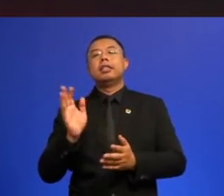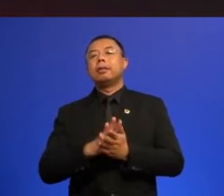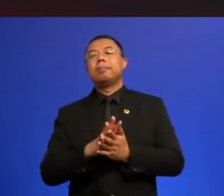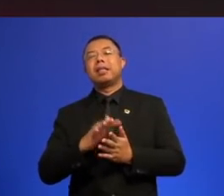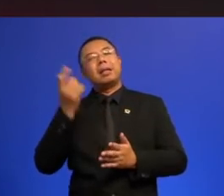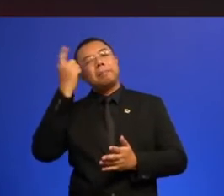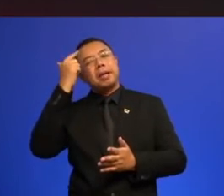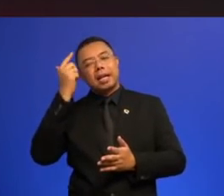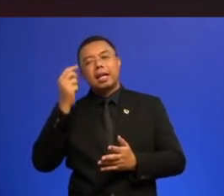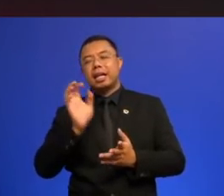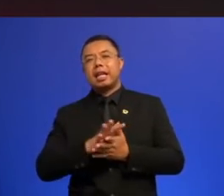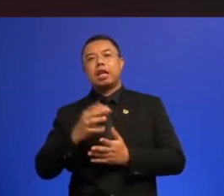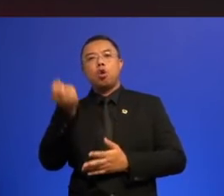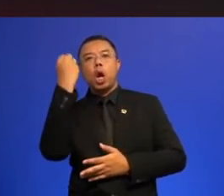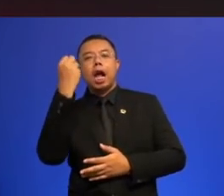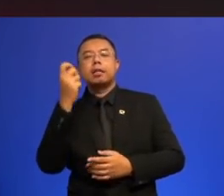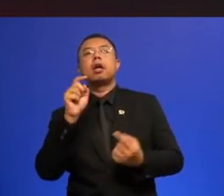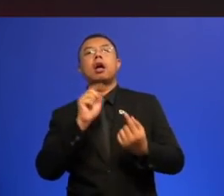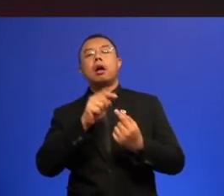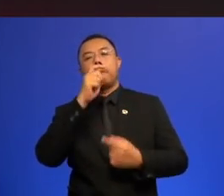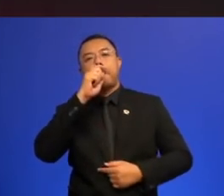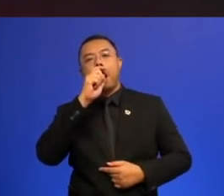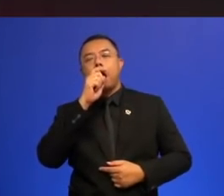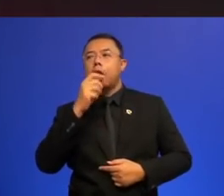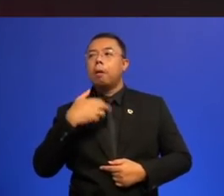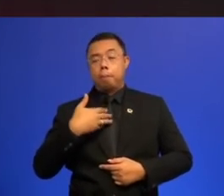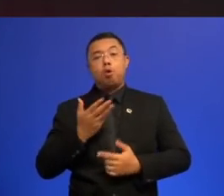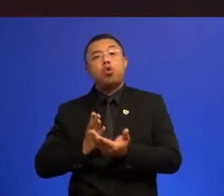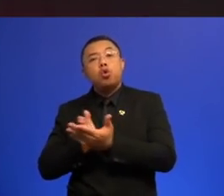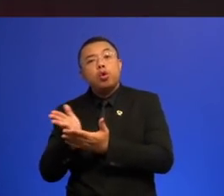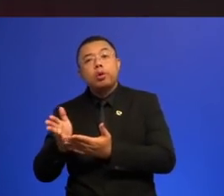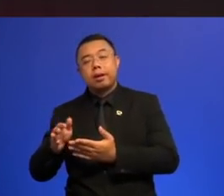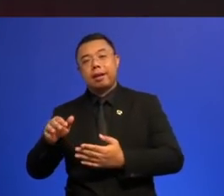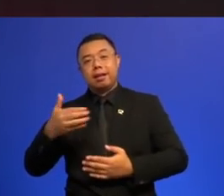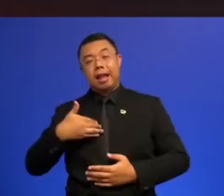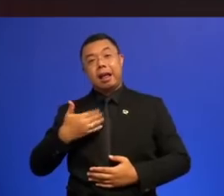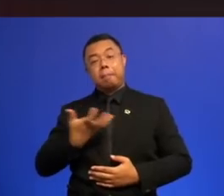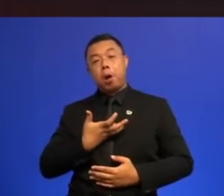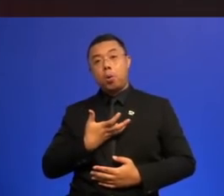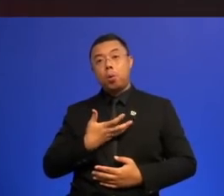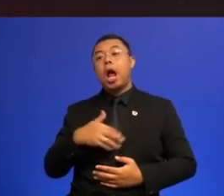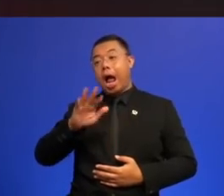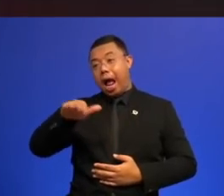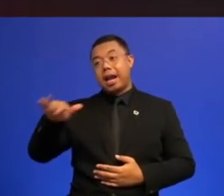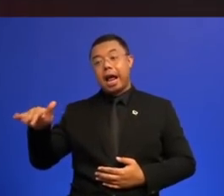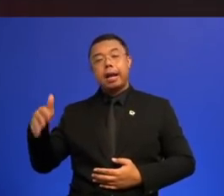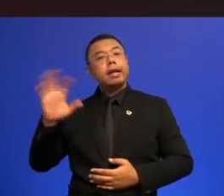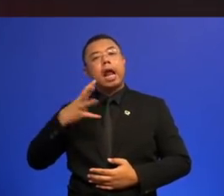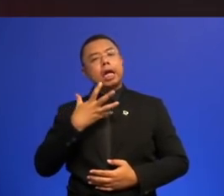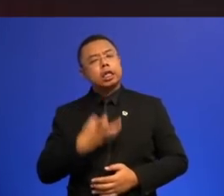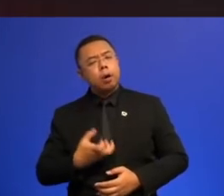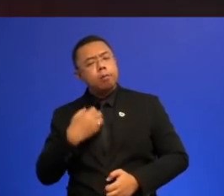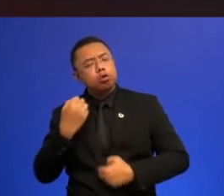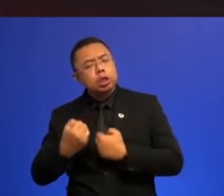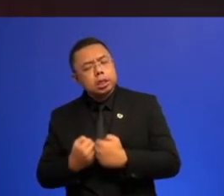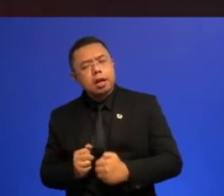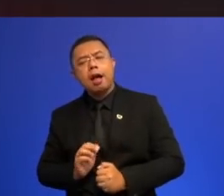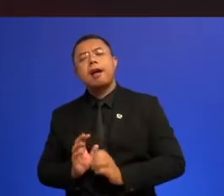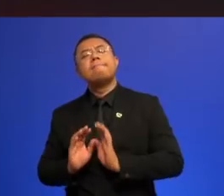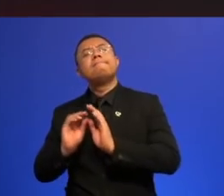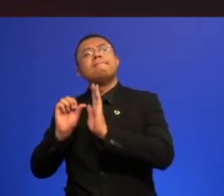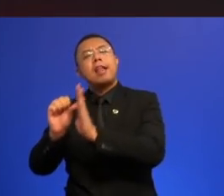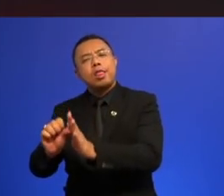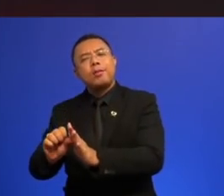saya. Padahal niat saya tulus, Pak. Saya mau adik-adik saya tidak kecewa dengan keadaan ini dan saya berusaha untuk hadir bagi